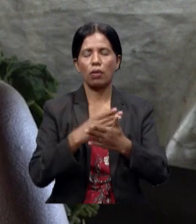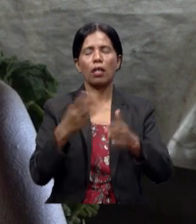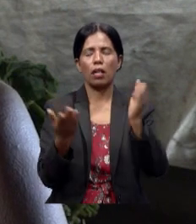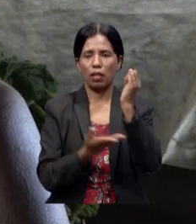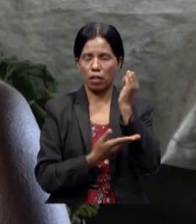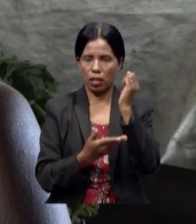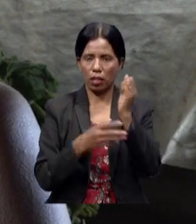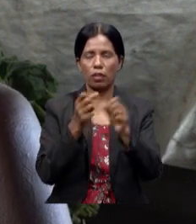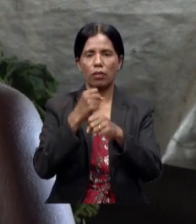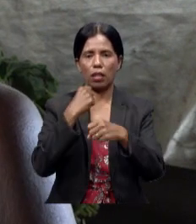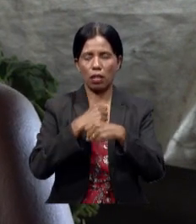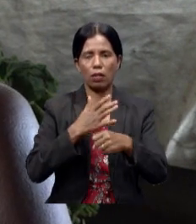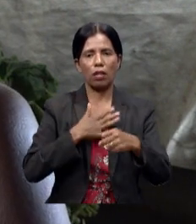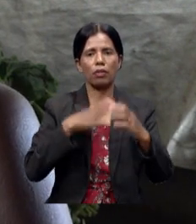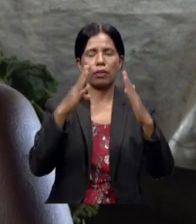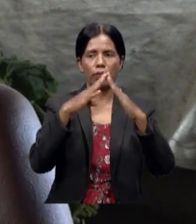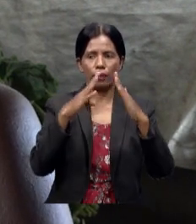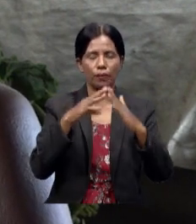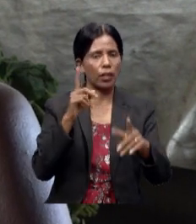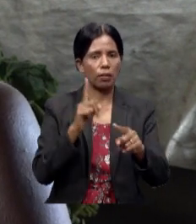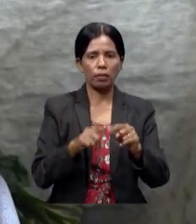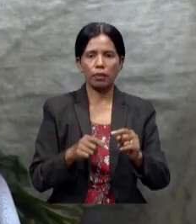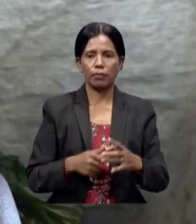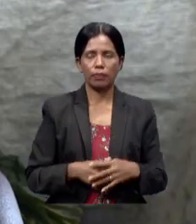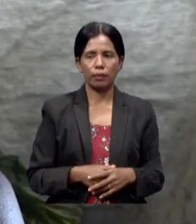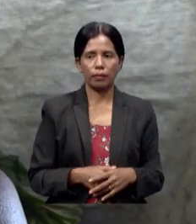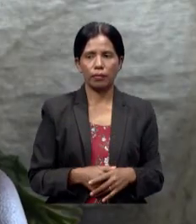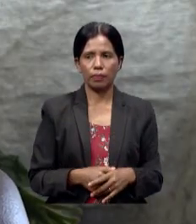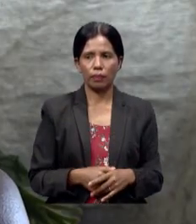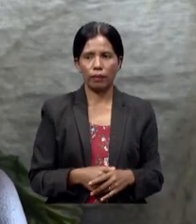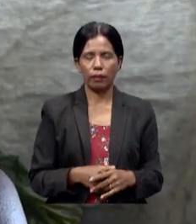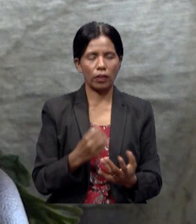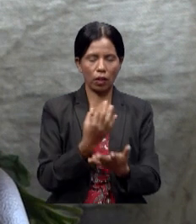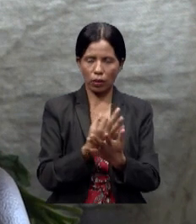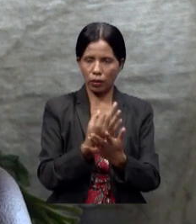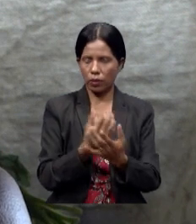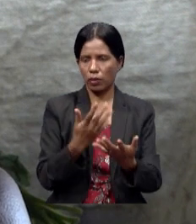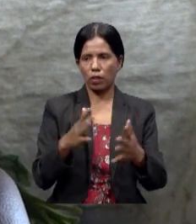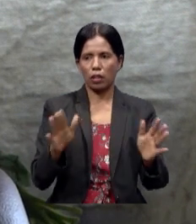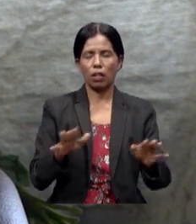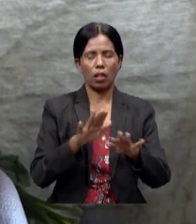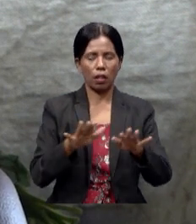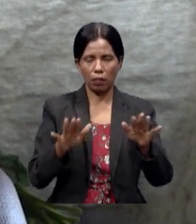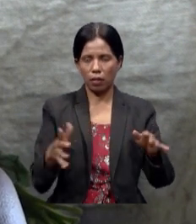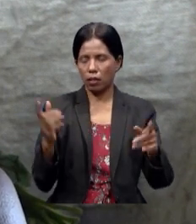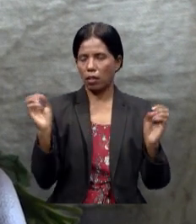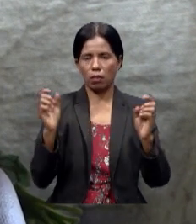hola buat tutu tu hal hau numa. Tapi. Samintu malai ya mak labari serlaku bayi sekolah.